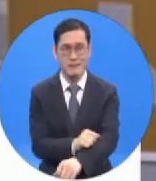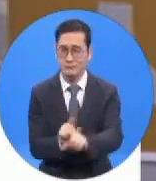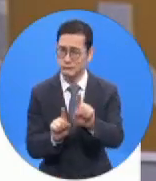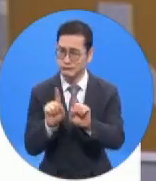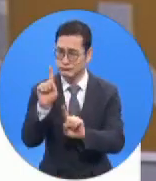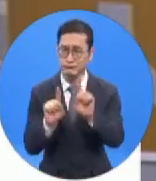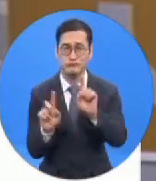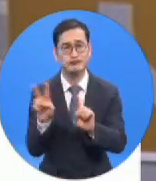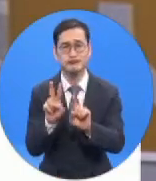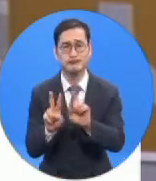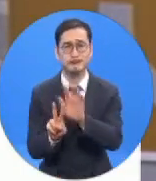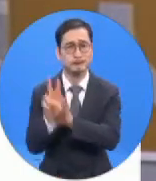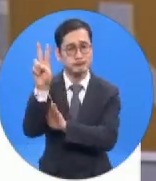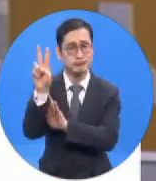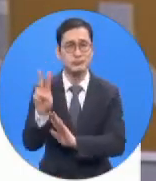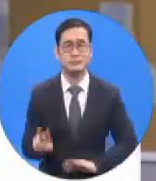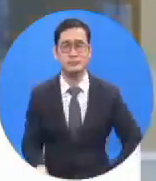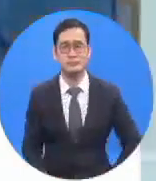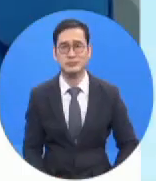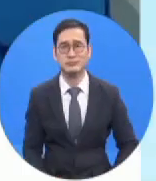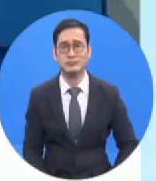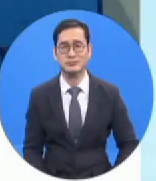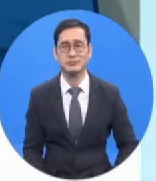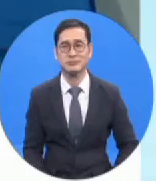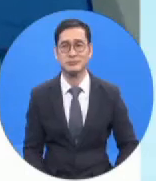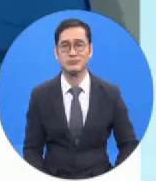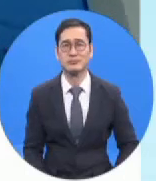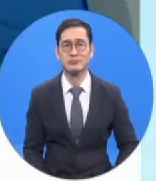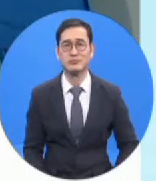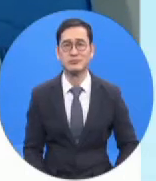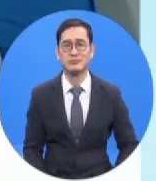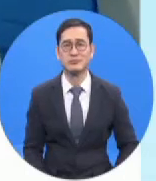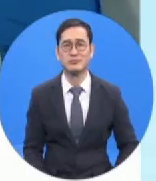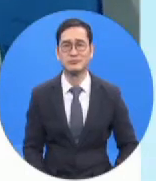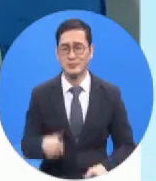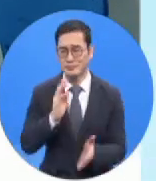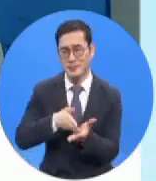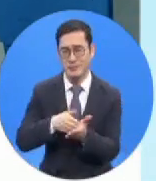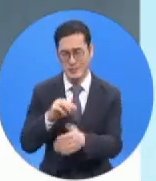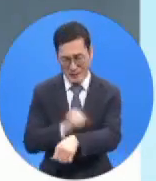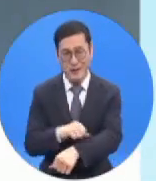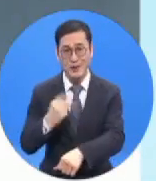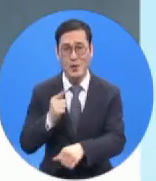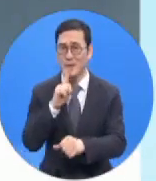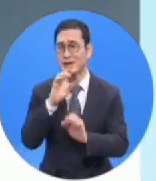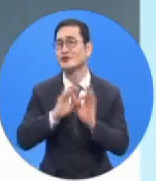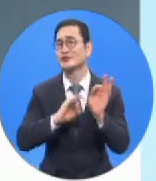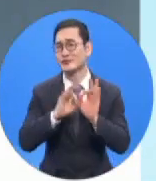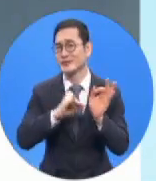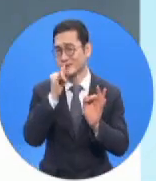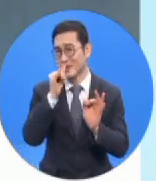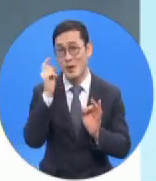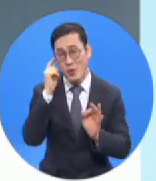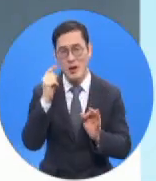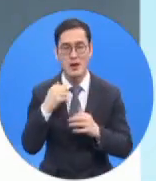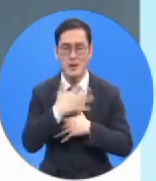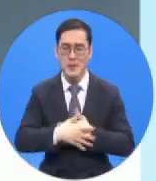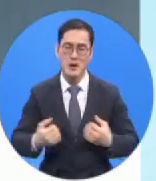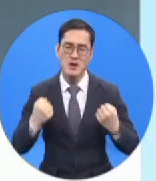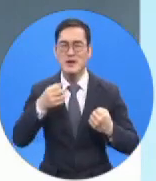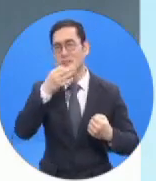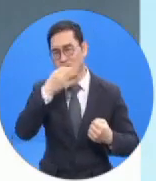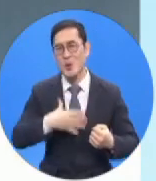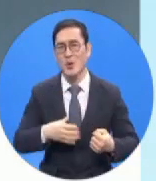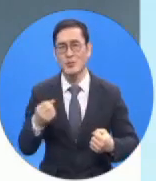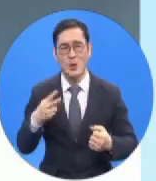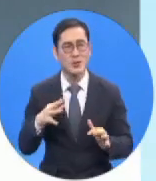분들 아닙니까? 네네. 그런데도 저런 실수가 있어요. 그러니까 왜냐하면 지금 굉장히 체력적으로 힘들고 그렇죠. 긴장하고 있거든요. 네. 더군다나 이제